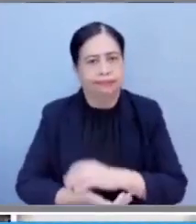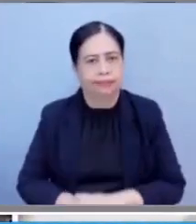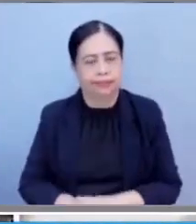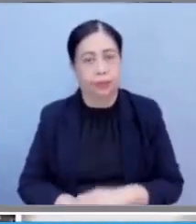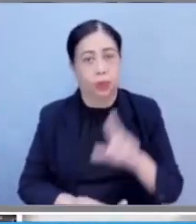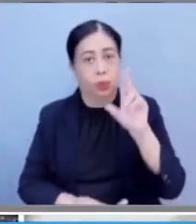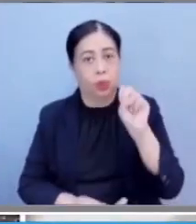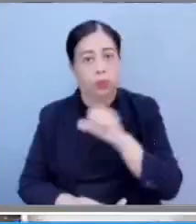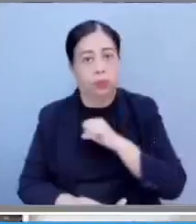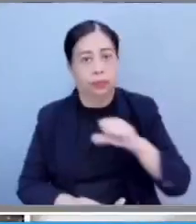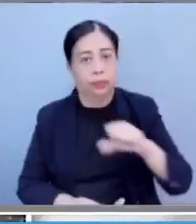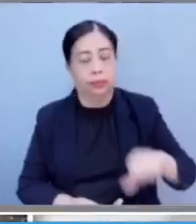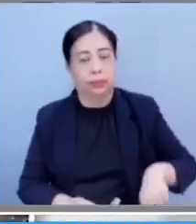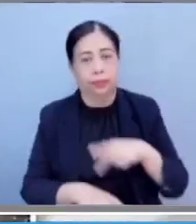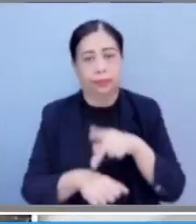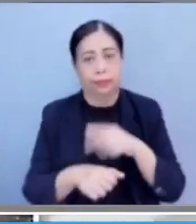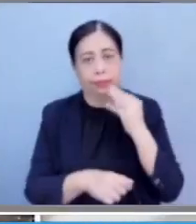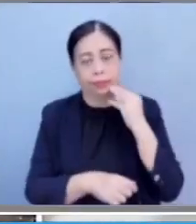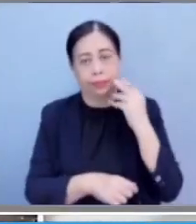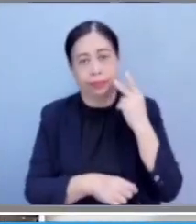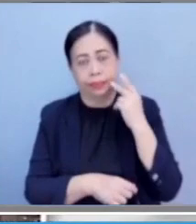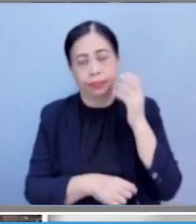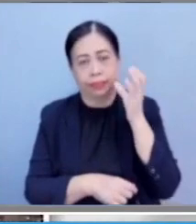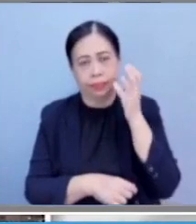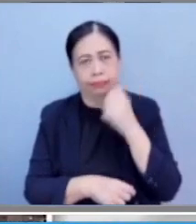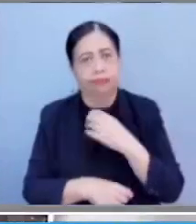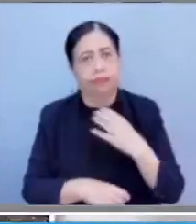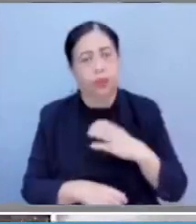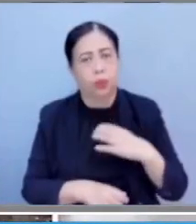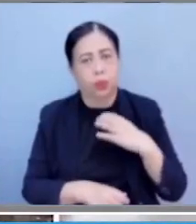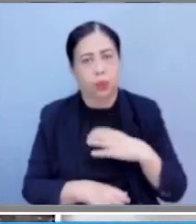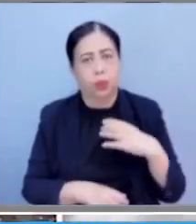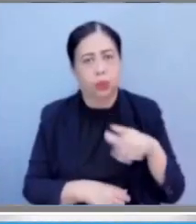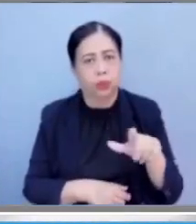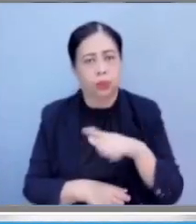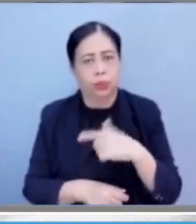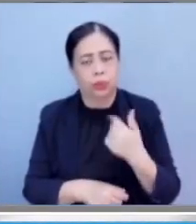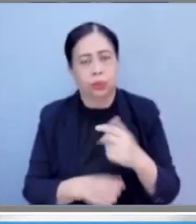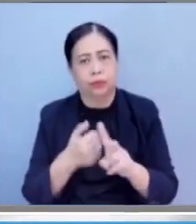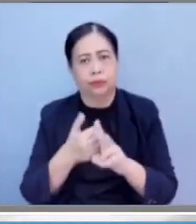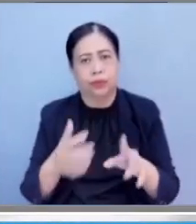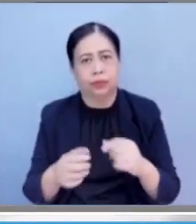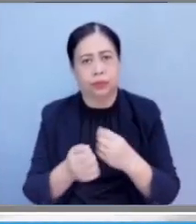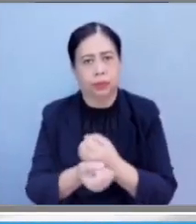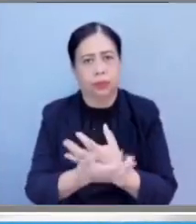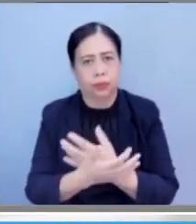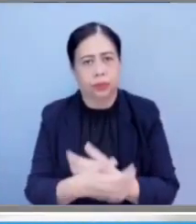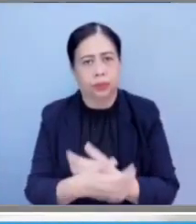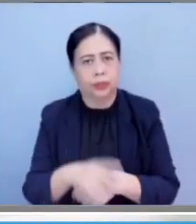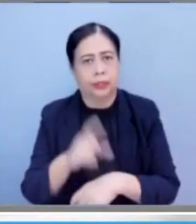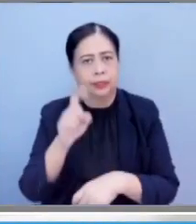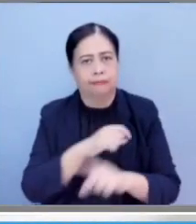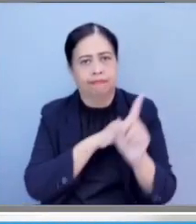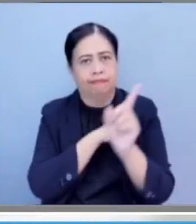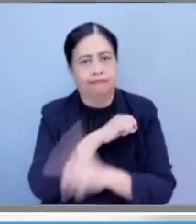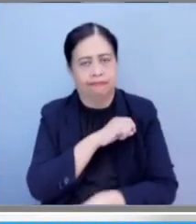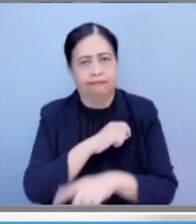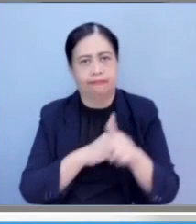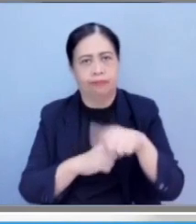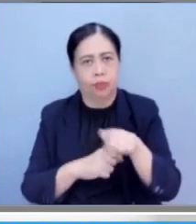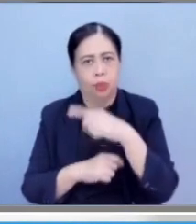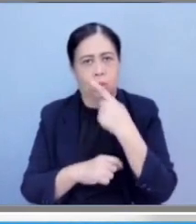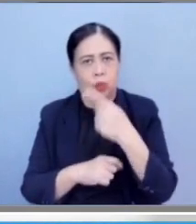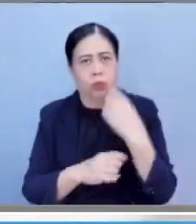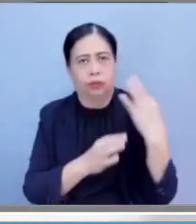to the Philippines, Mary Kay Carlson, nakikiramay sa mga biktima ng pagsabog. Dapat daw papanagutin sa batas ang mga nasa likod